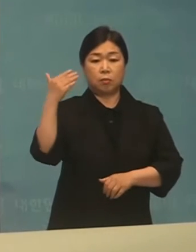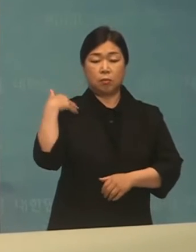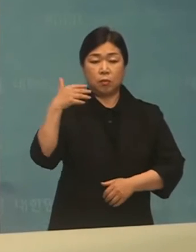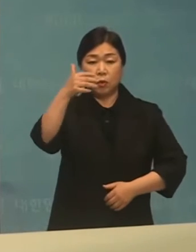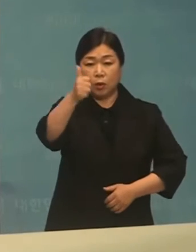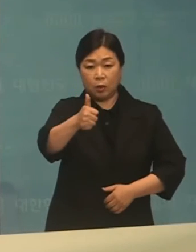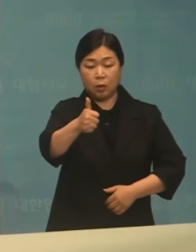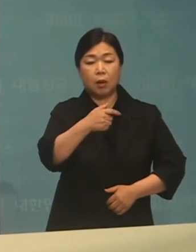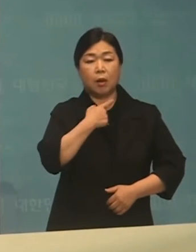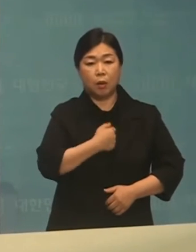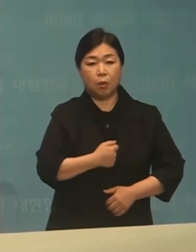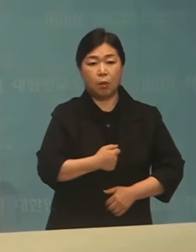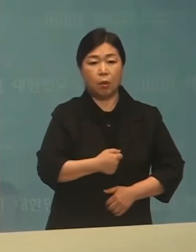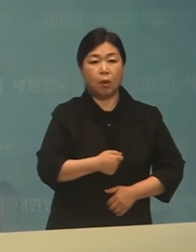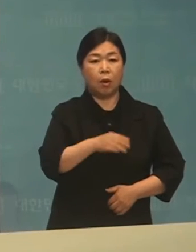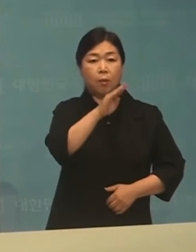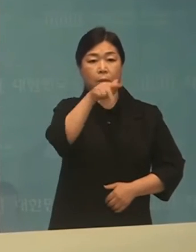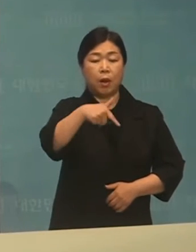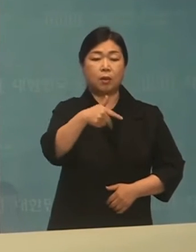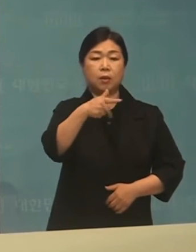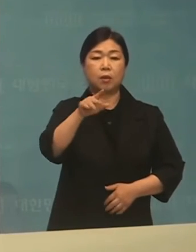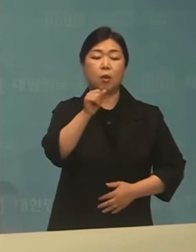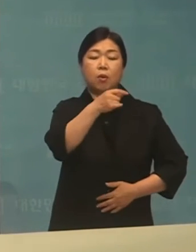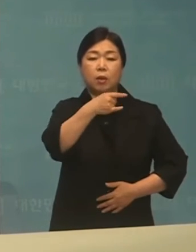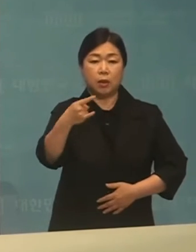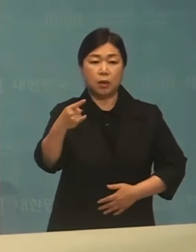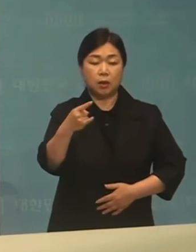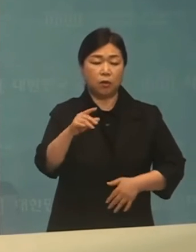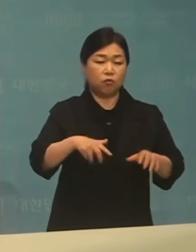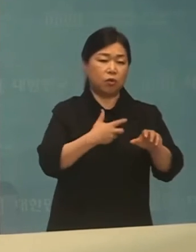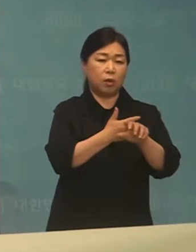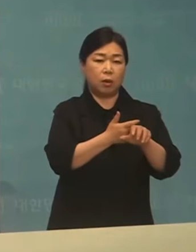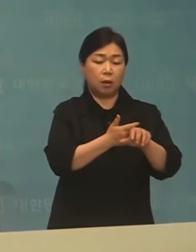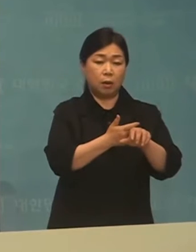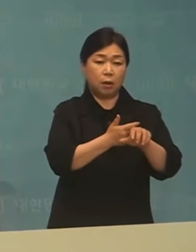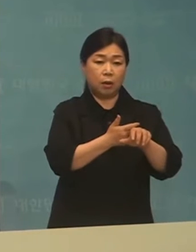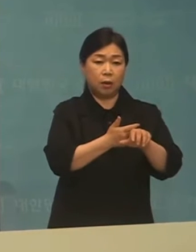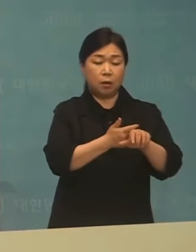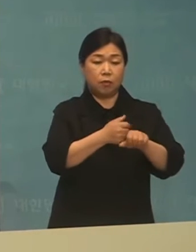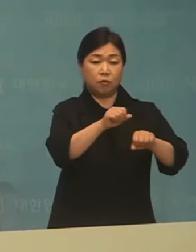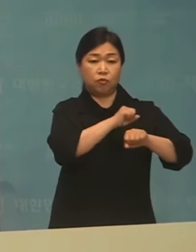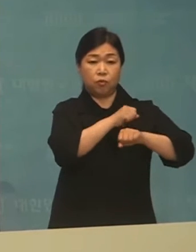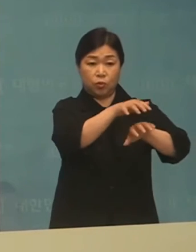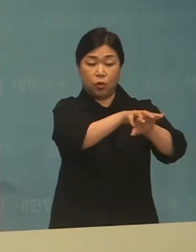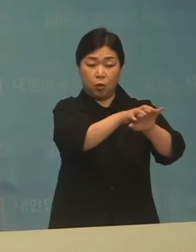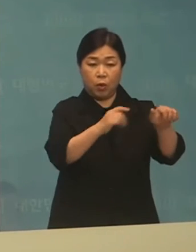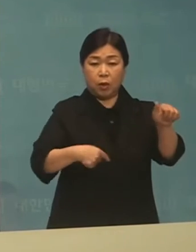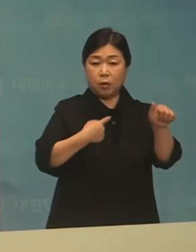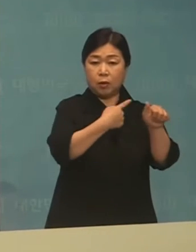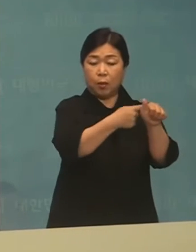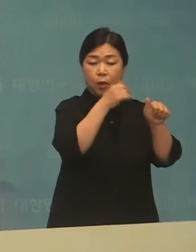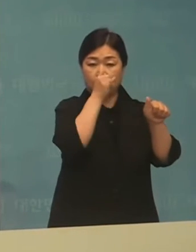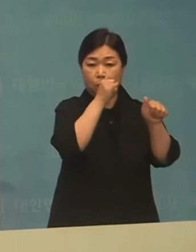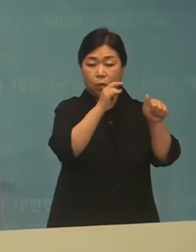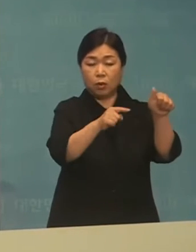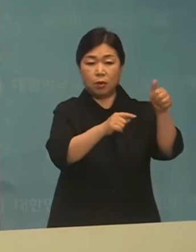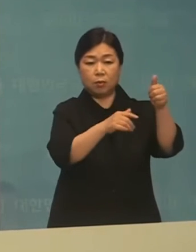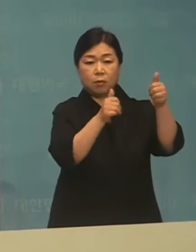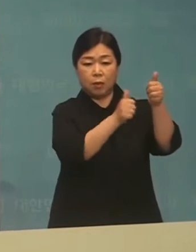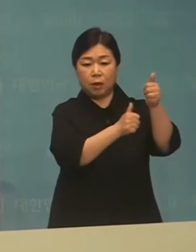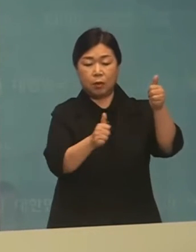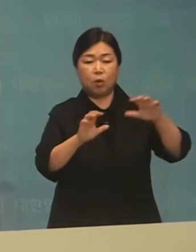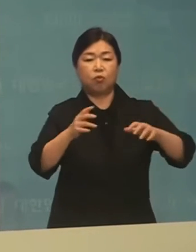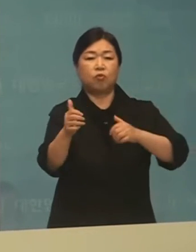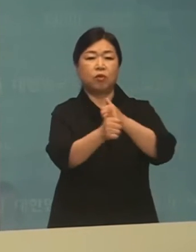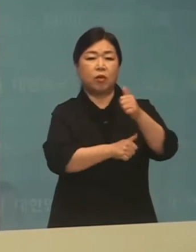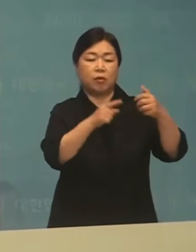쿠데타로 국회를 해산하고 만든 국가재건 최고회의에 참여했고 박정희 정권 하에서